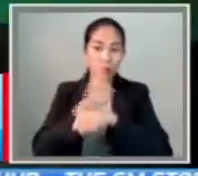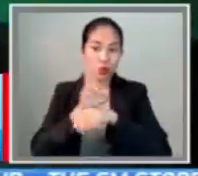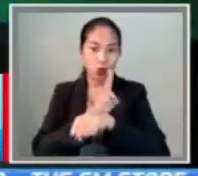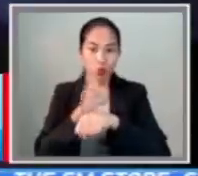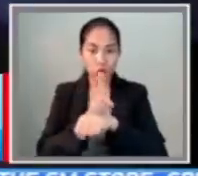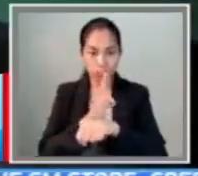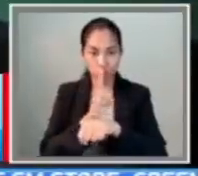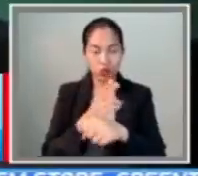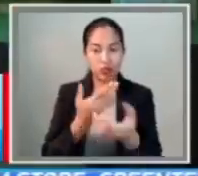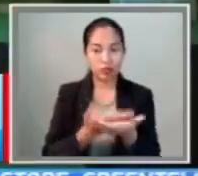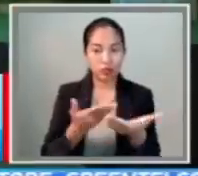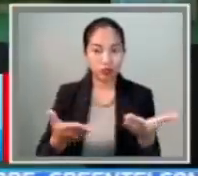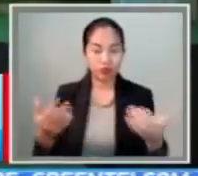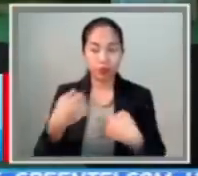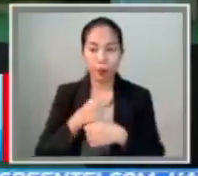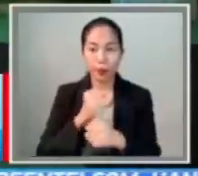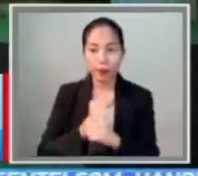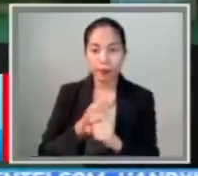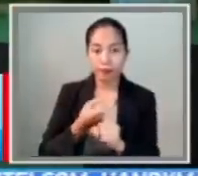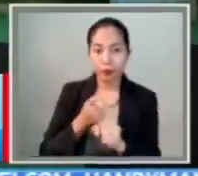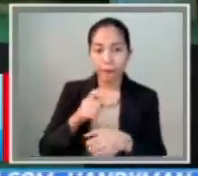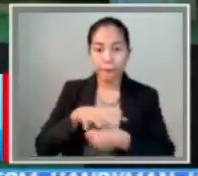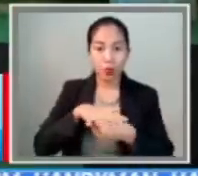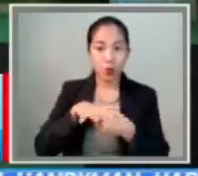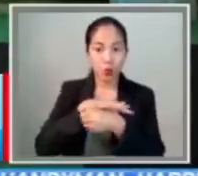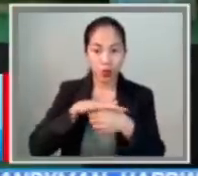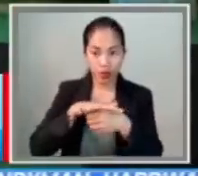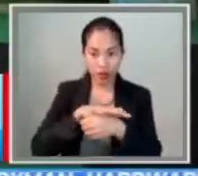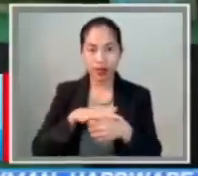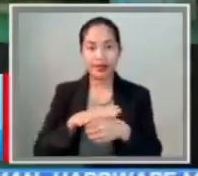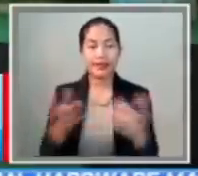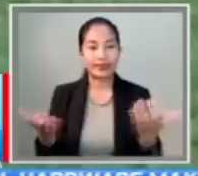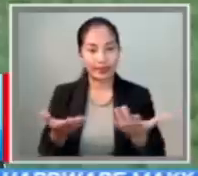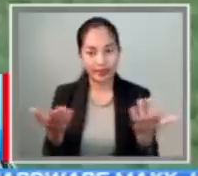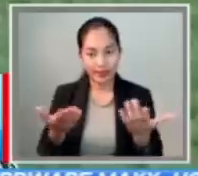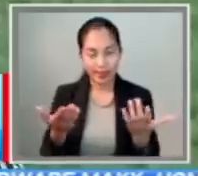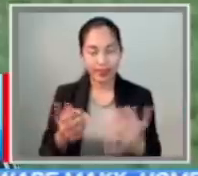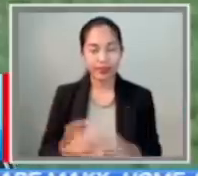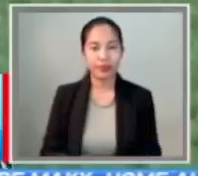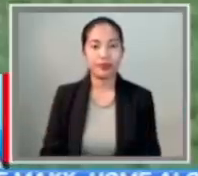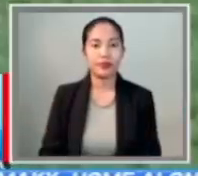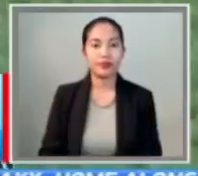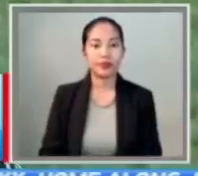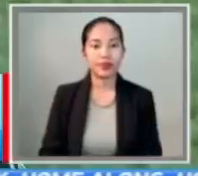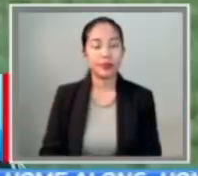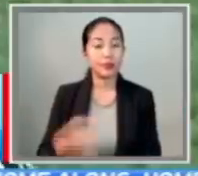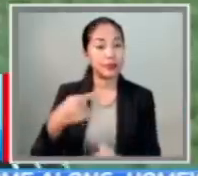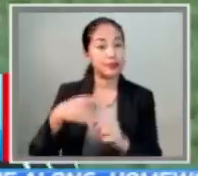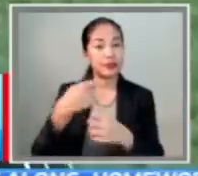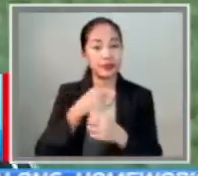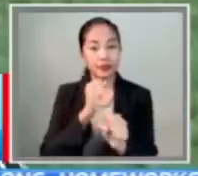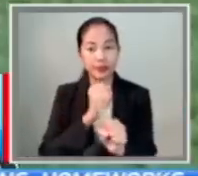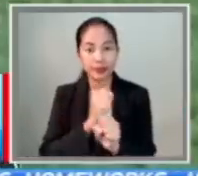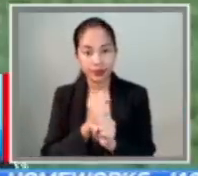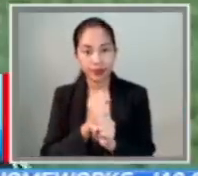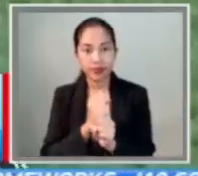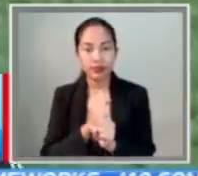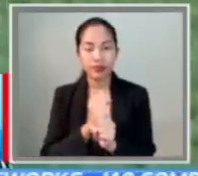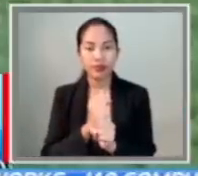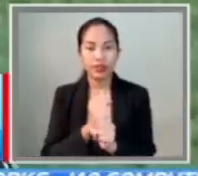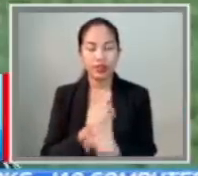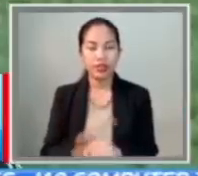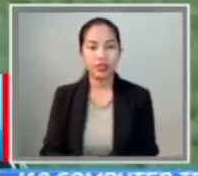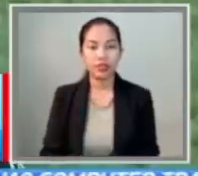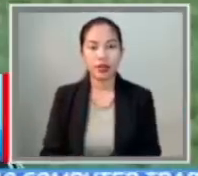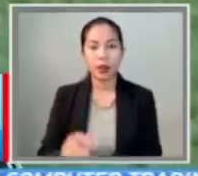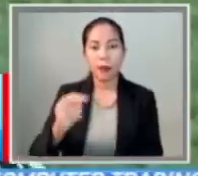gawa po na locally produced or locally sourced na materials, at gumawa sila ng isang modern